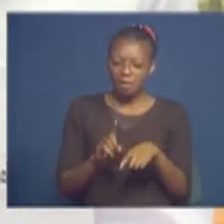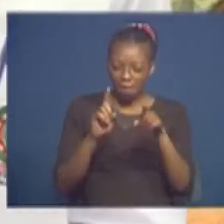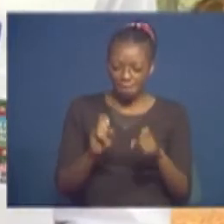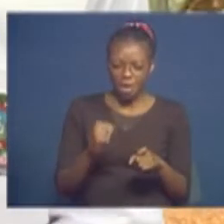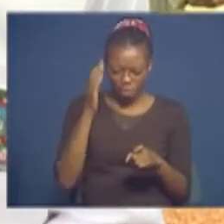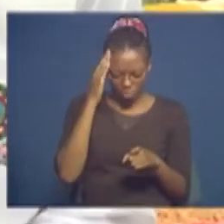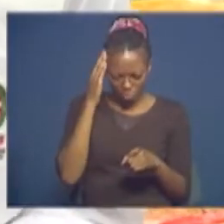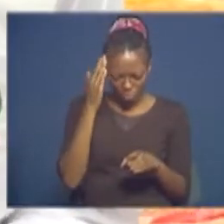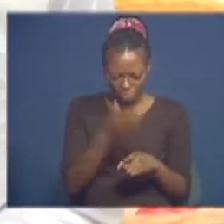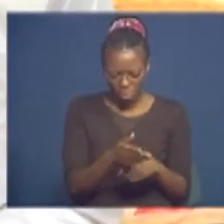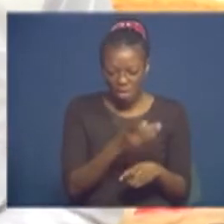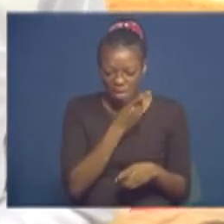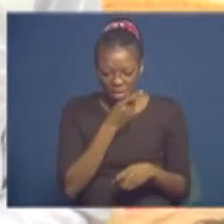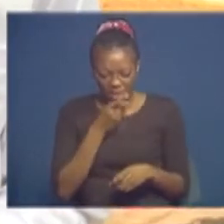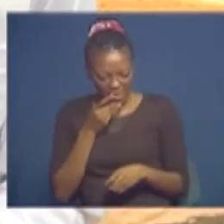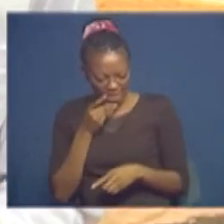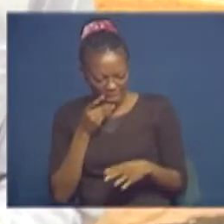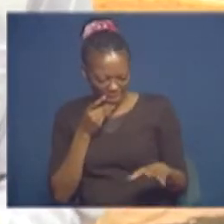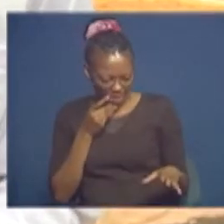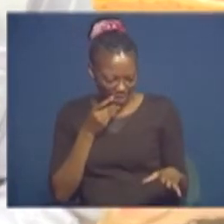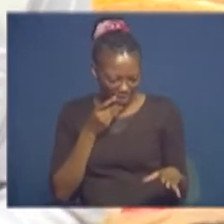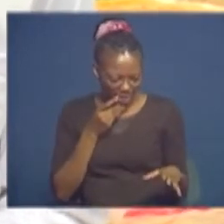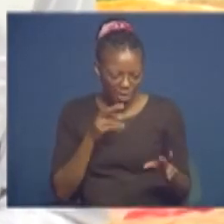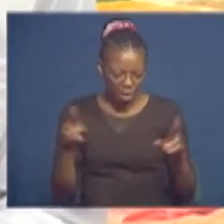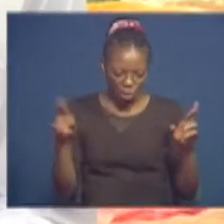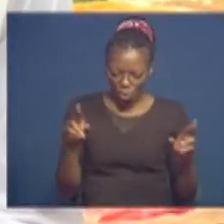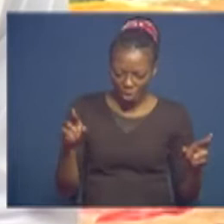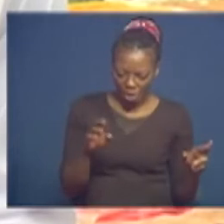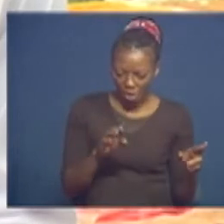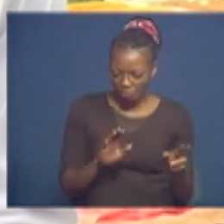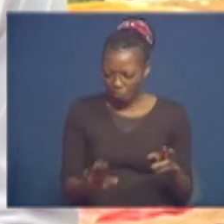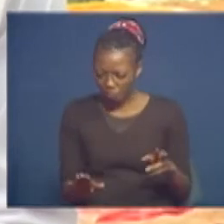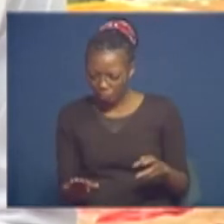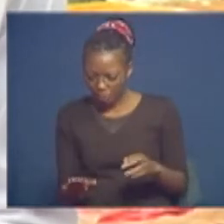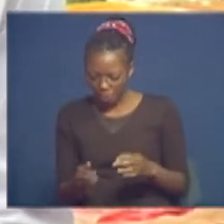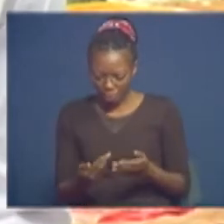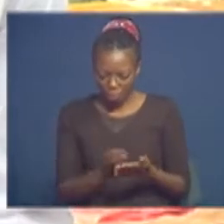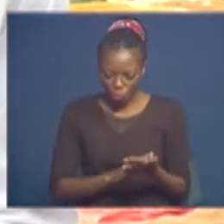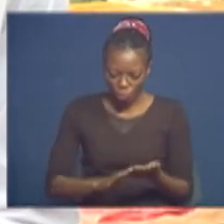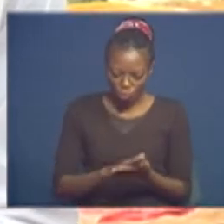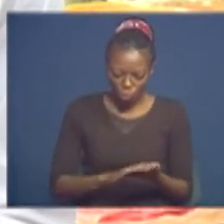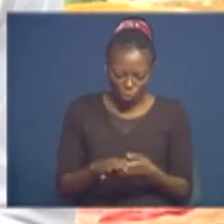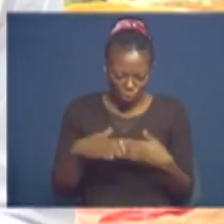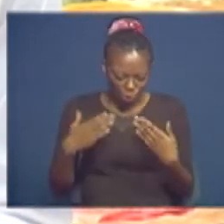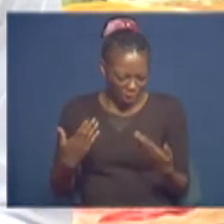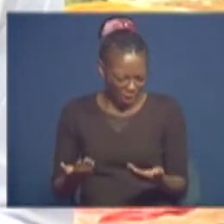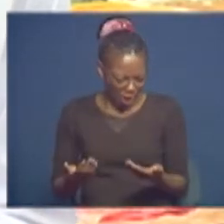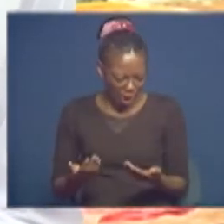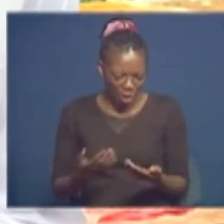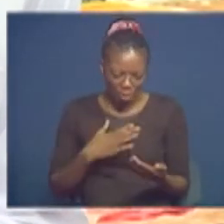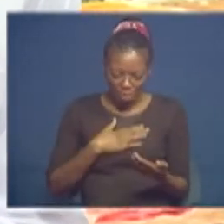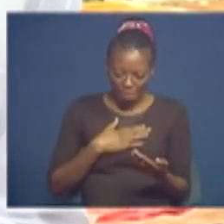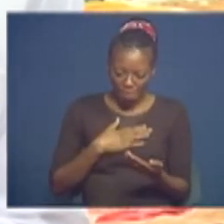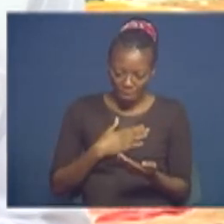ni ikifika kiwango kipi ndio unafaa kuvuna hizi, sababu huwa zinatoka kutoka